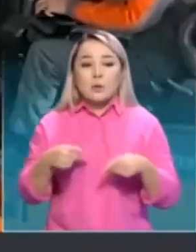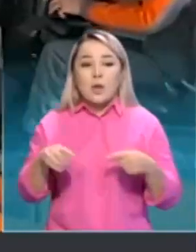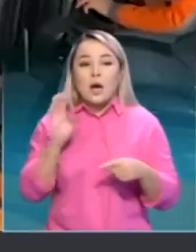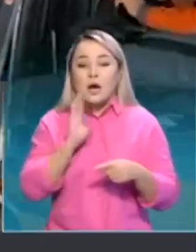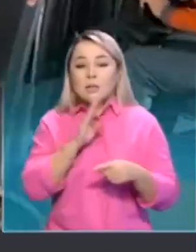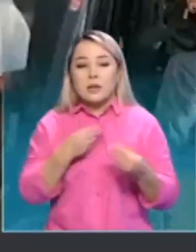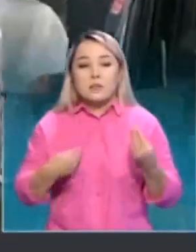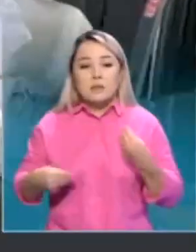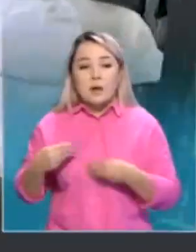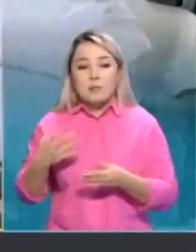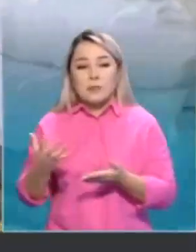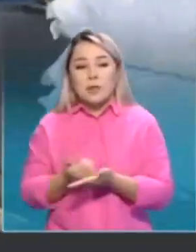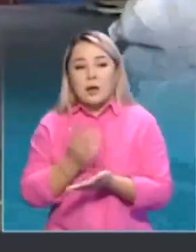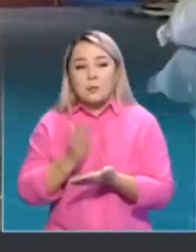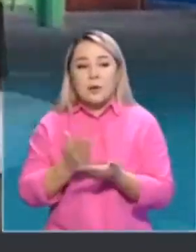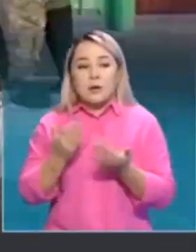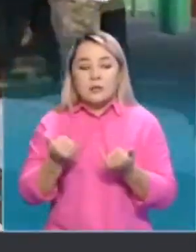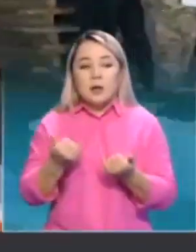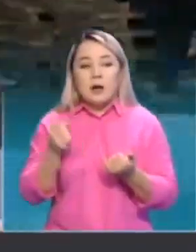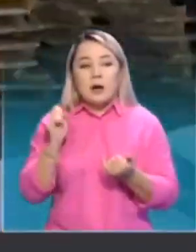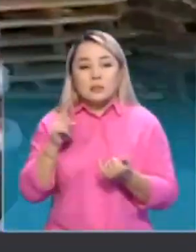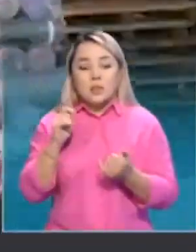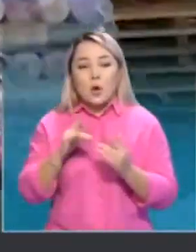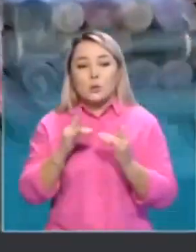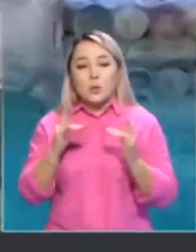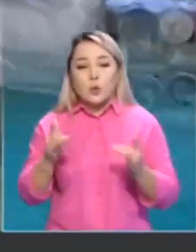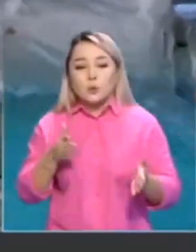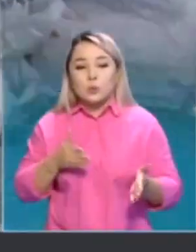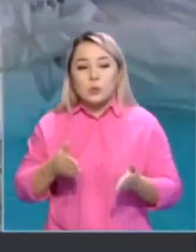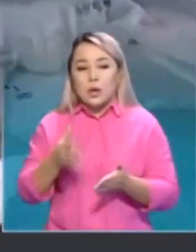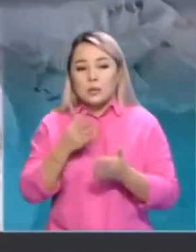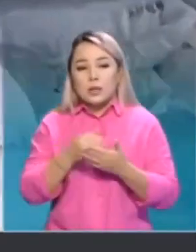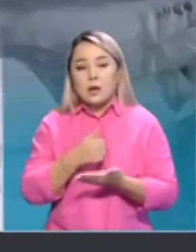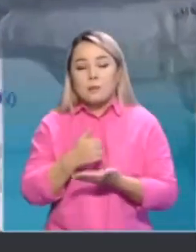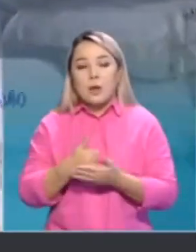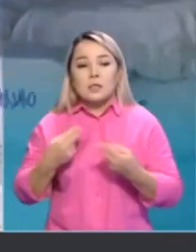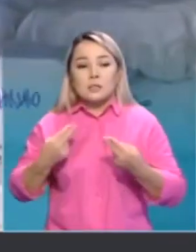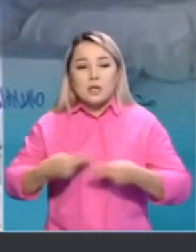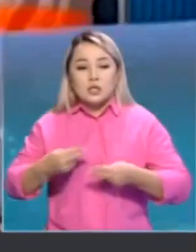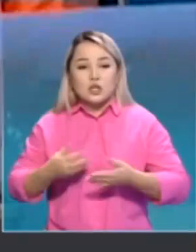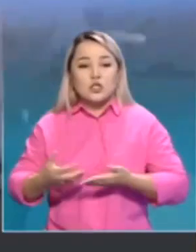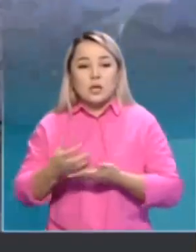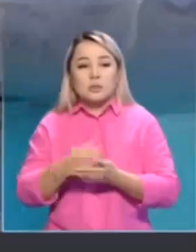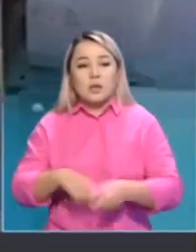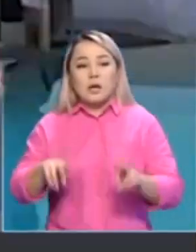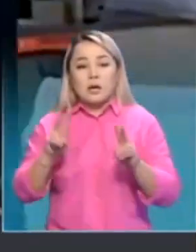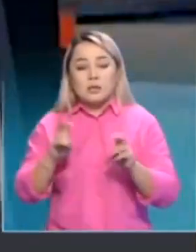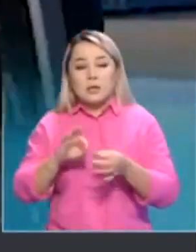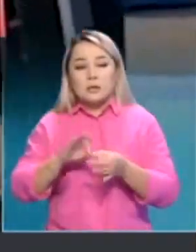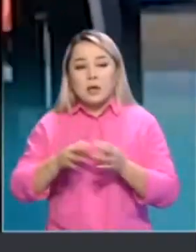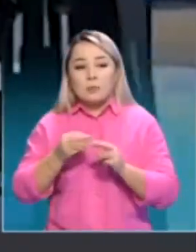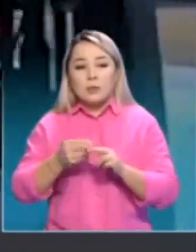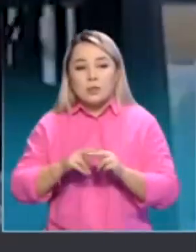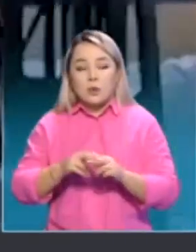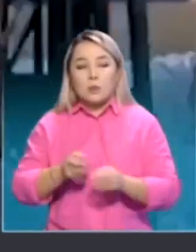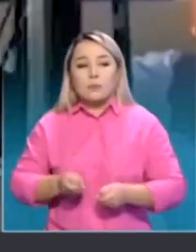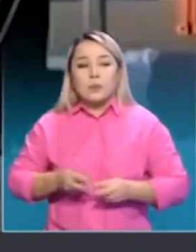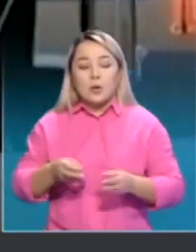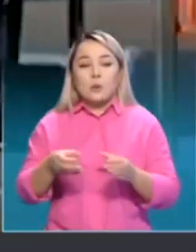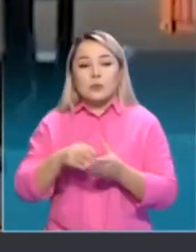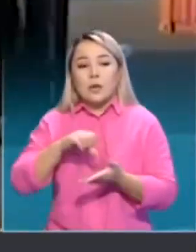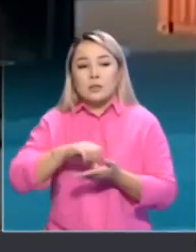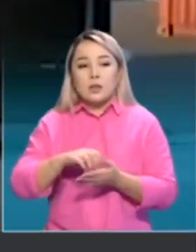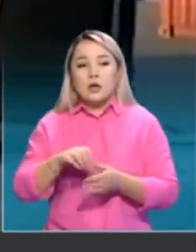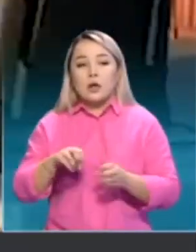әйелдер киімі табылды. Қазіргі уақытта Алтынкөл жол кеден бекетінің басшылығы тарапынан жинақталған аталмыш істі қылмыстық процессуалдық